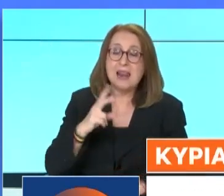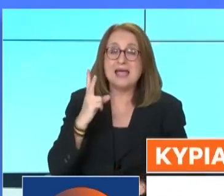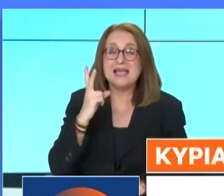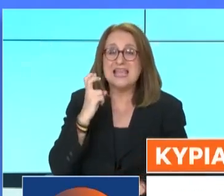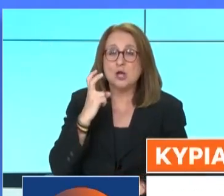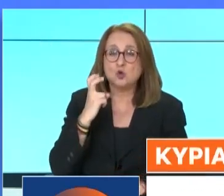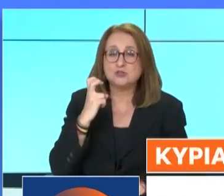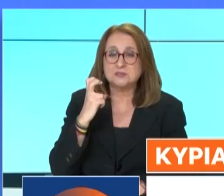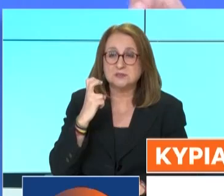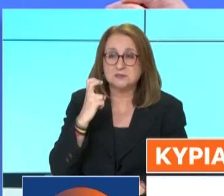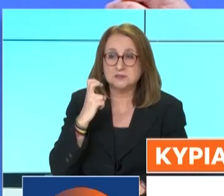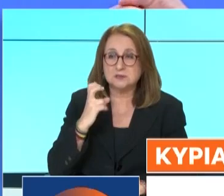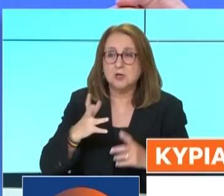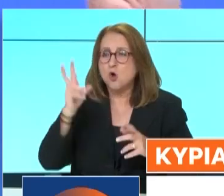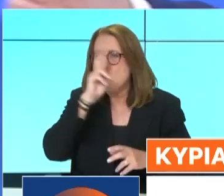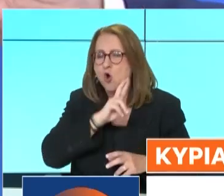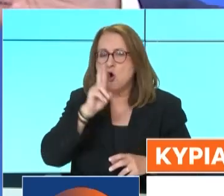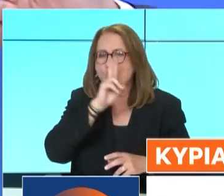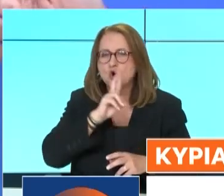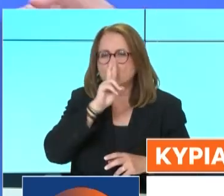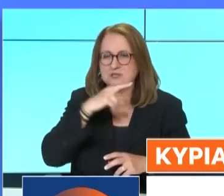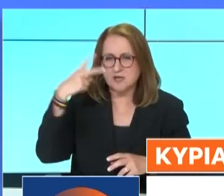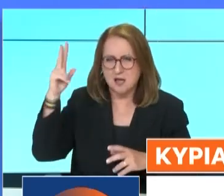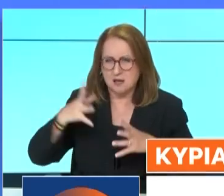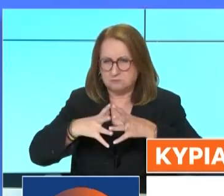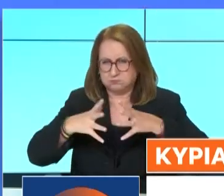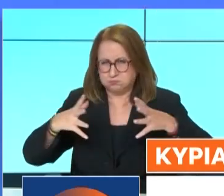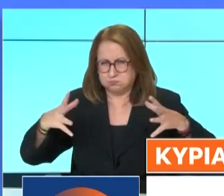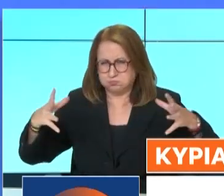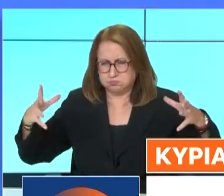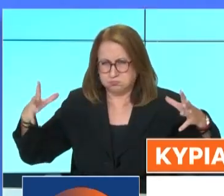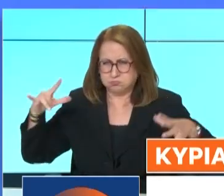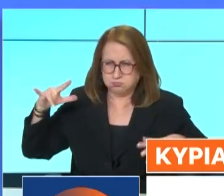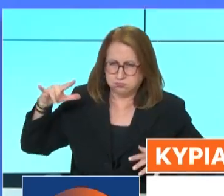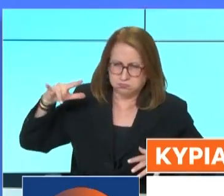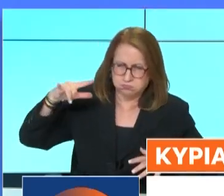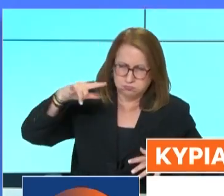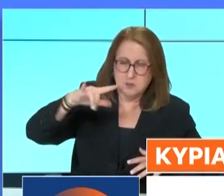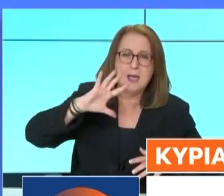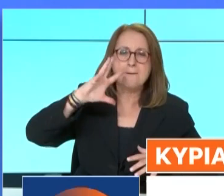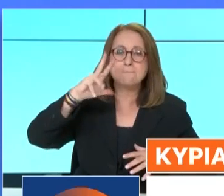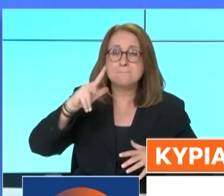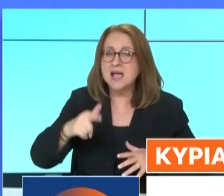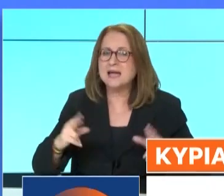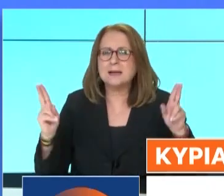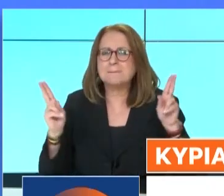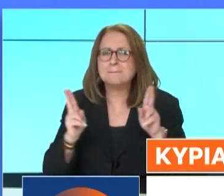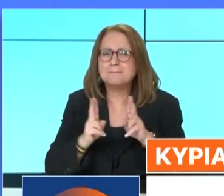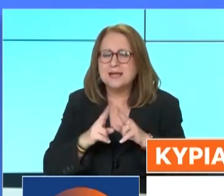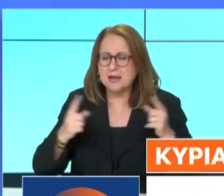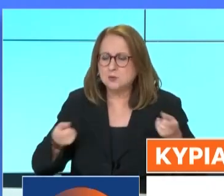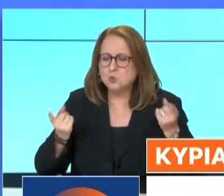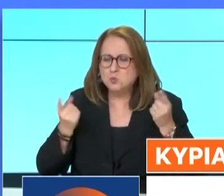τα πολύ μεγάλα ρωσικά αεροσκάφη Λιούσιν μέχρι μικρά ελικοφόρα, τους λεγόμενους τράκτορες